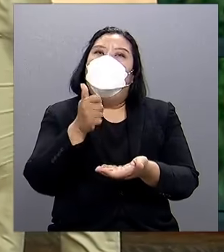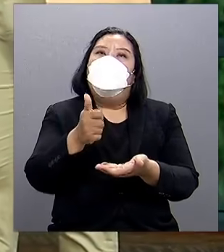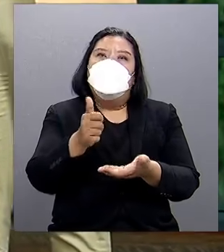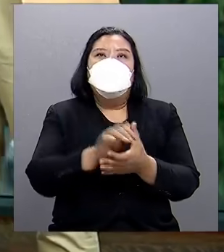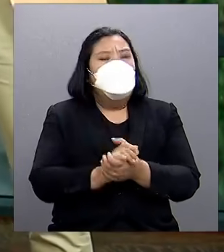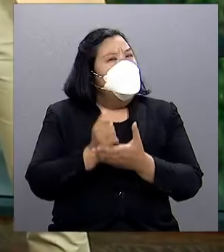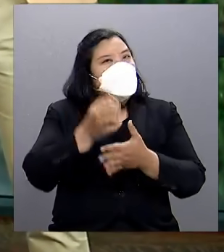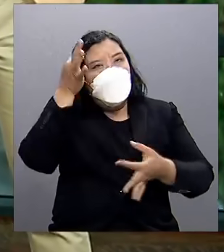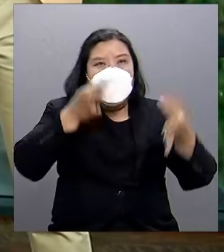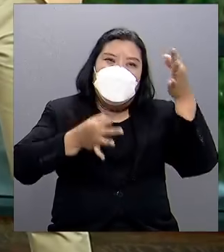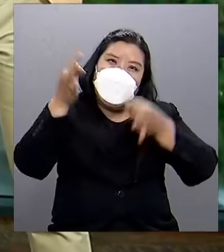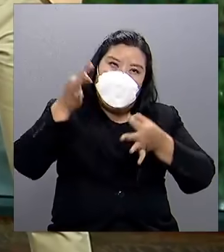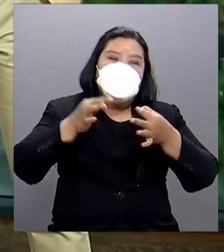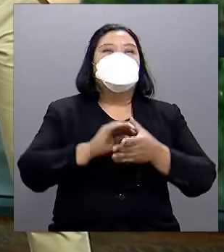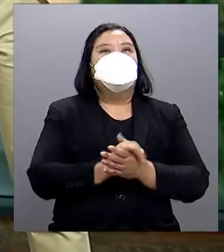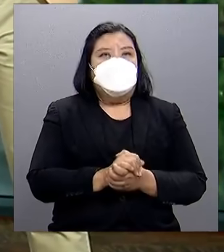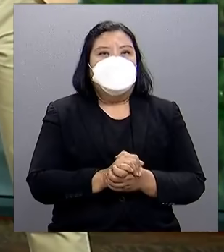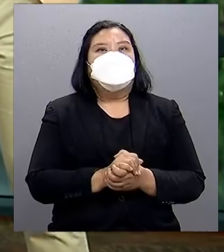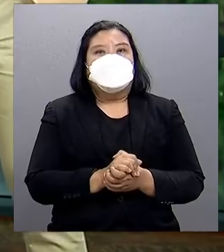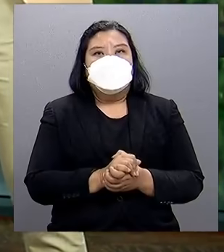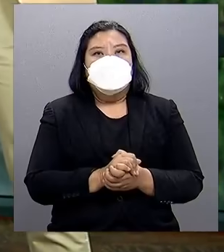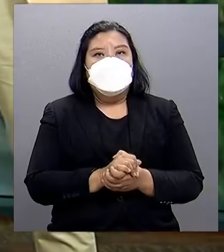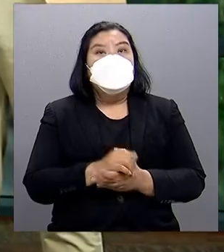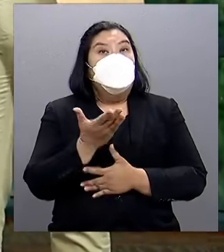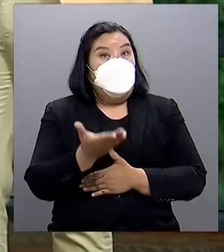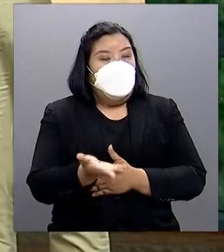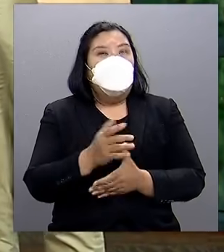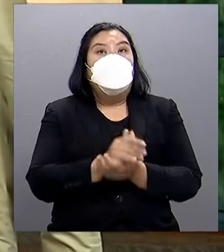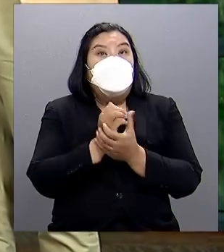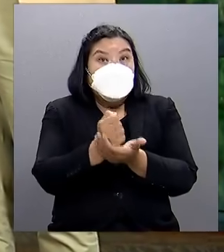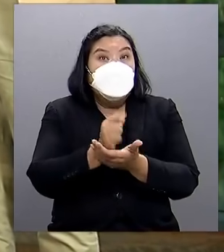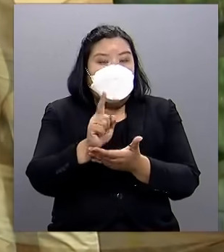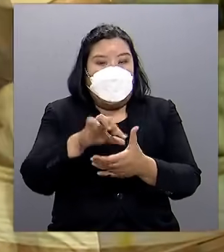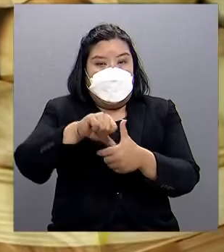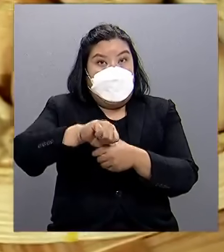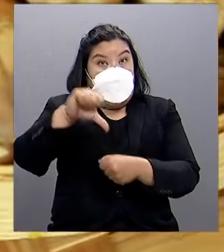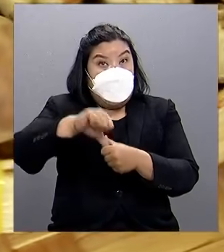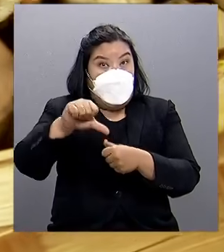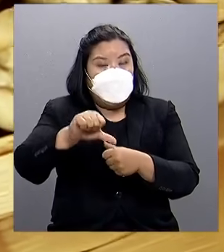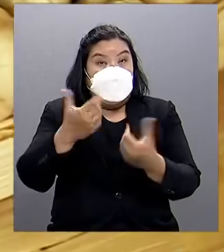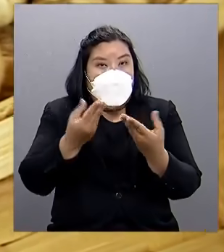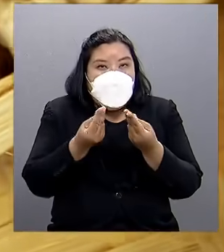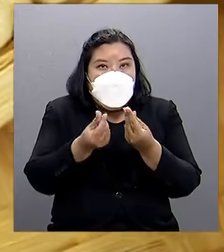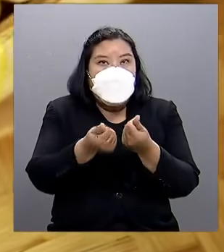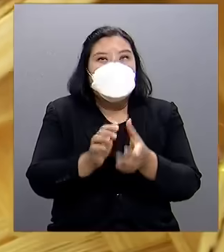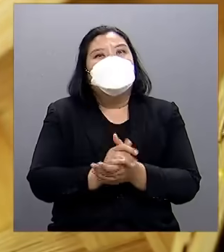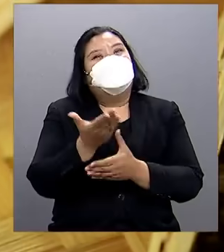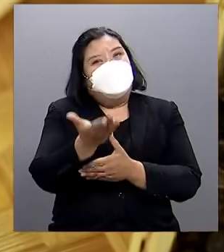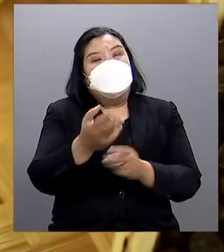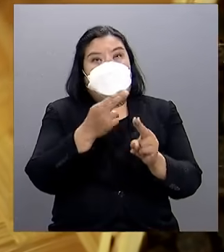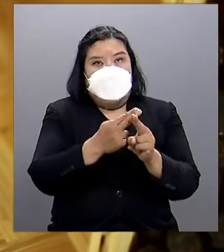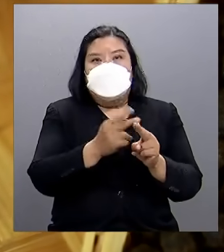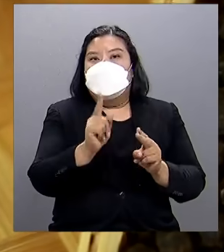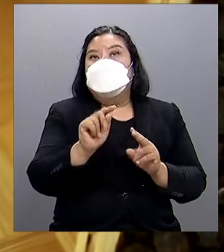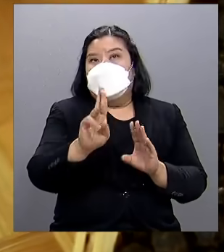แล้วอีกหนึ่งตัวที่มีสรรพคุณในการเผาผลาญไขมันได้ดีนะครับก็คือตัว กระวานครับผสมอยู่ในแกงปล